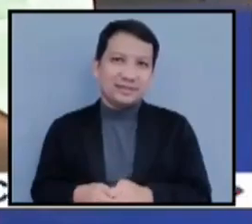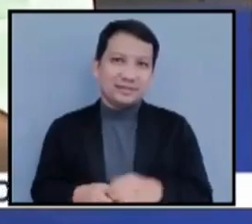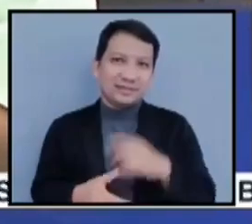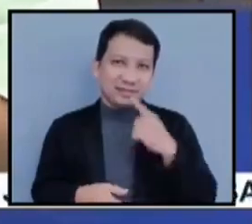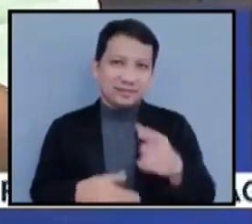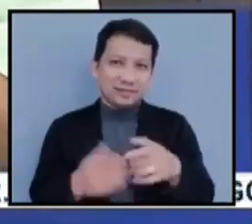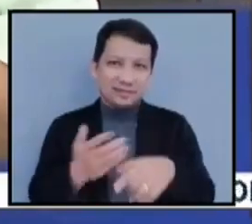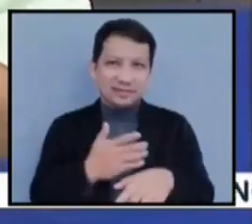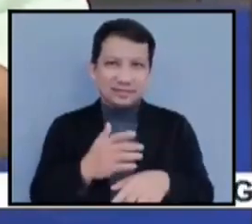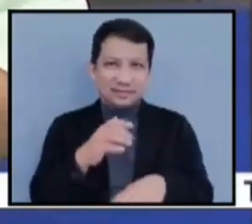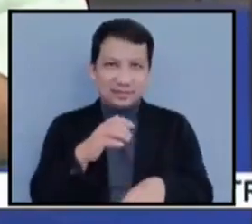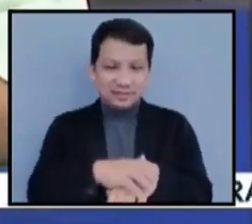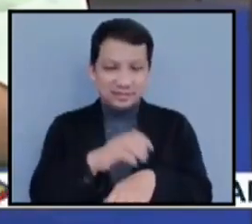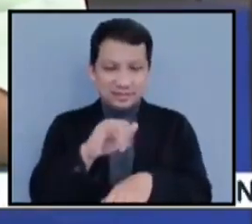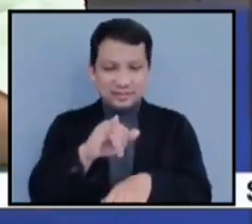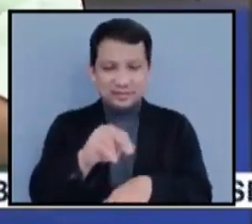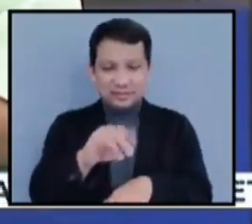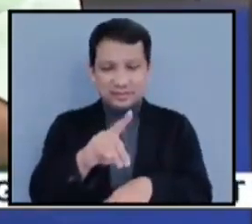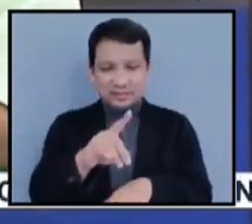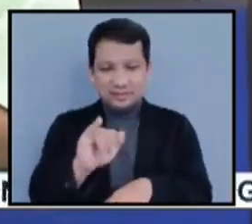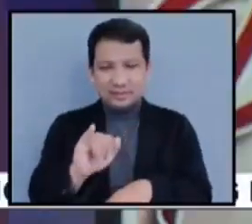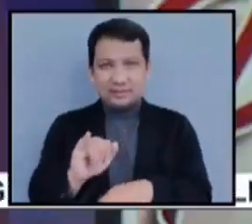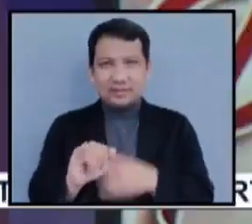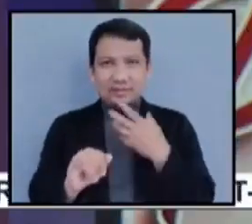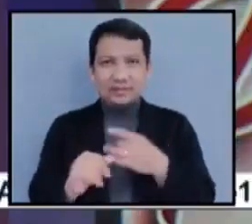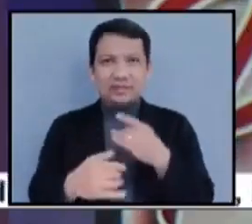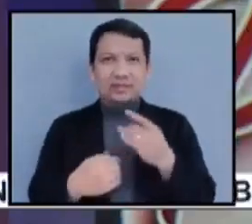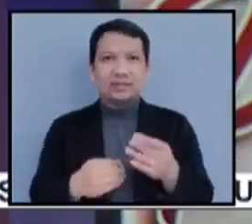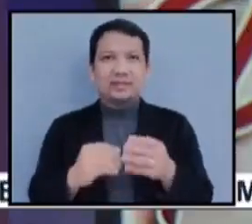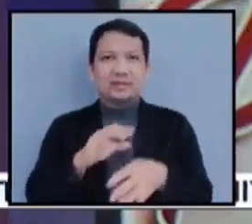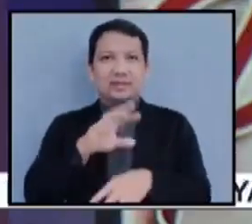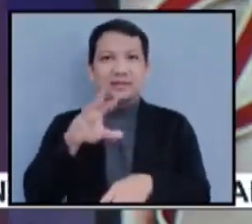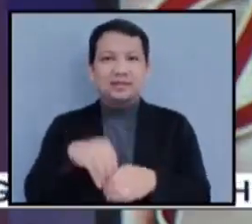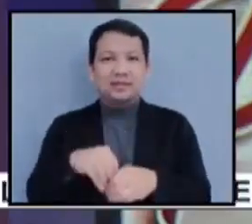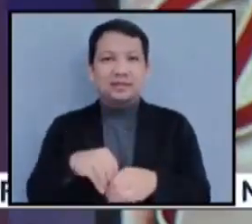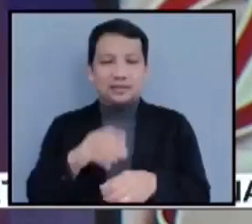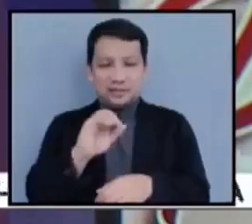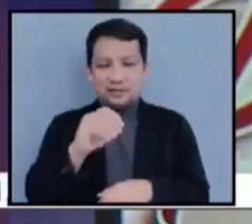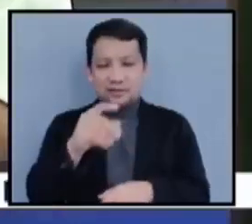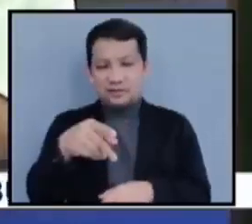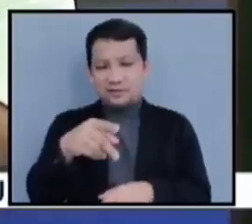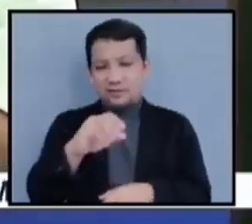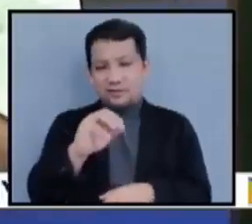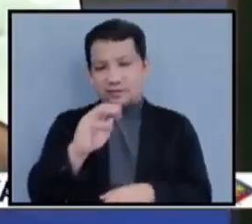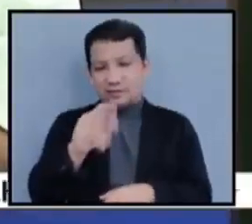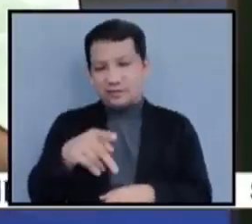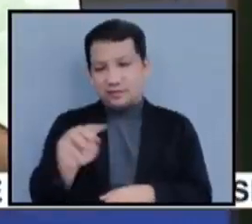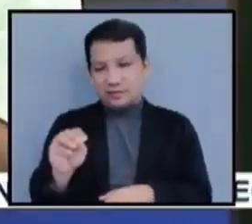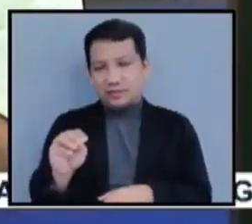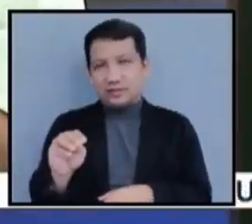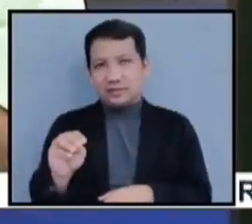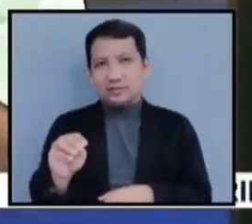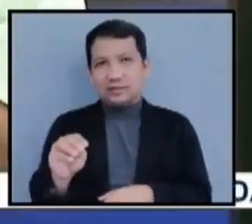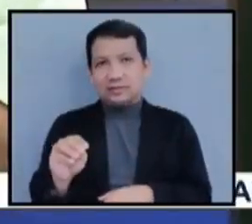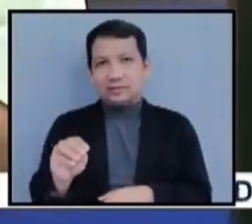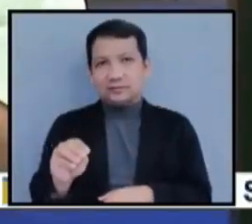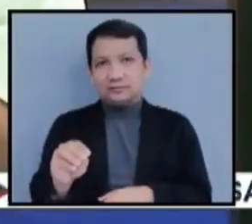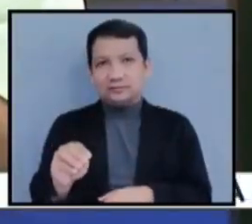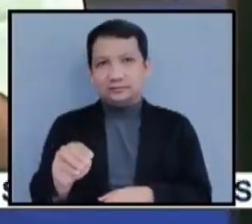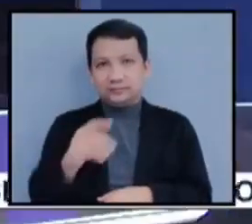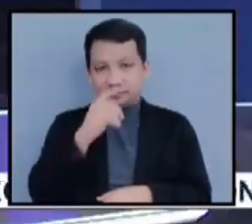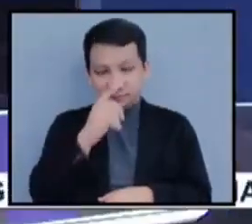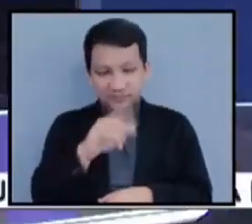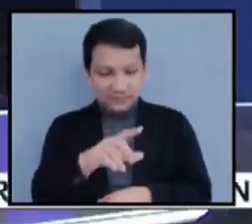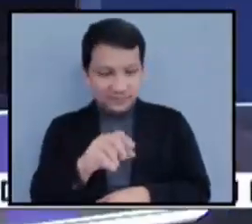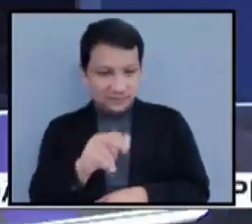Hindi, gusto naman yun, pero ang gusto niya ay more on OPM indie songs, yes, diba? Yung kila Arthur Neri, yung mga ganang